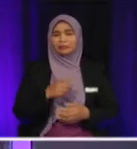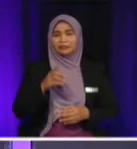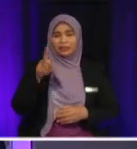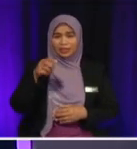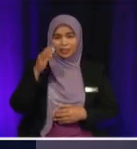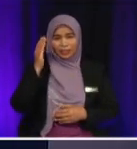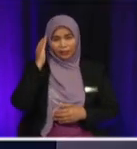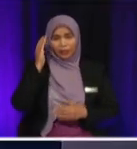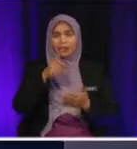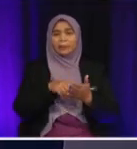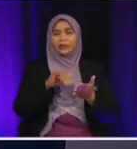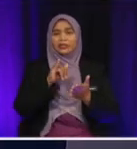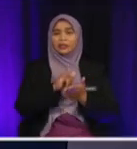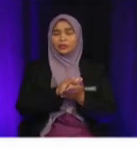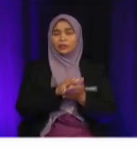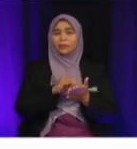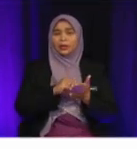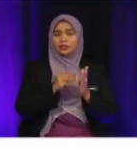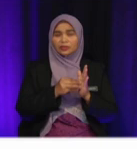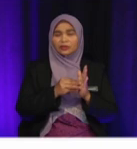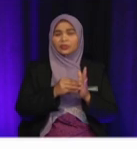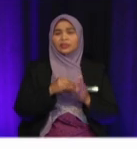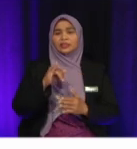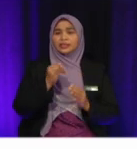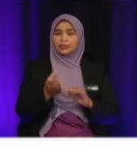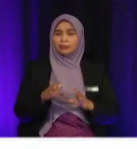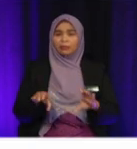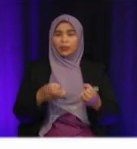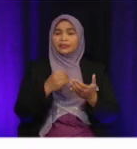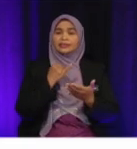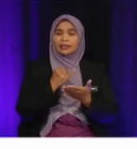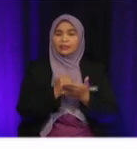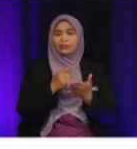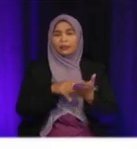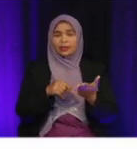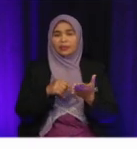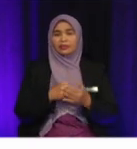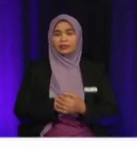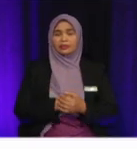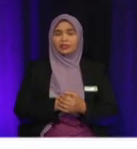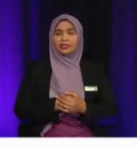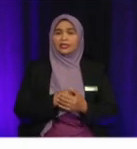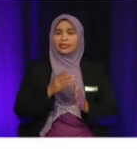apa maksud jenayah dalam Islam. Okey. Maksud jenayah dalam Islam ialah